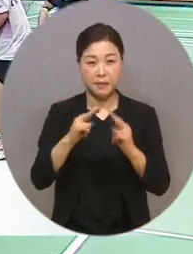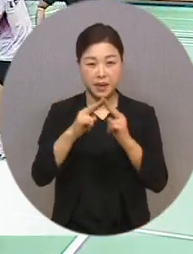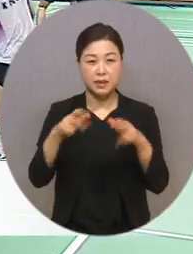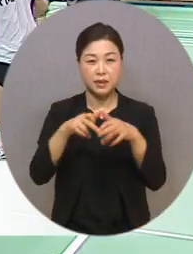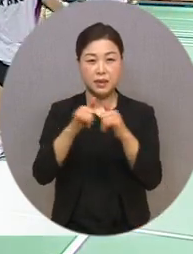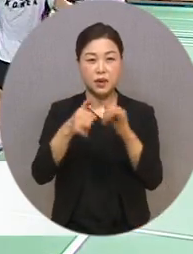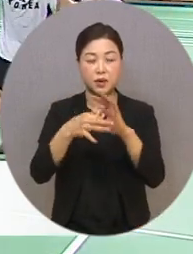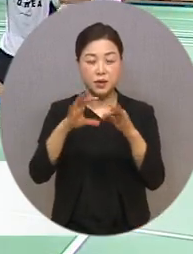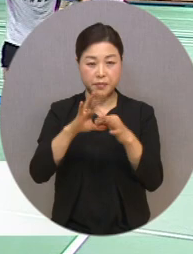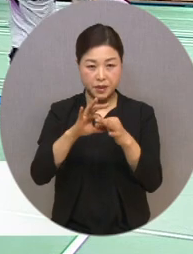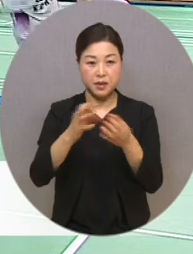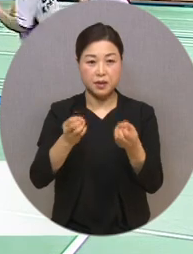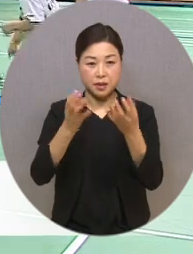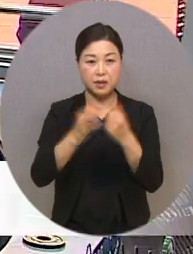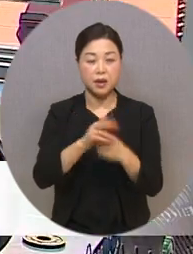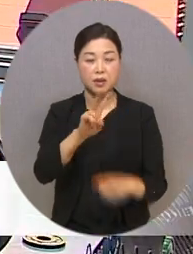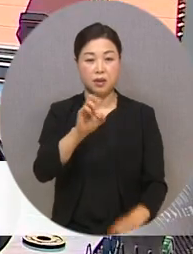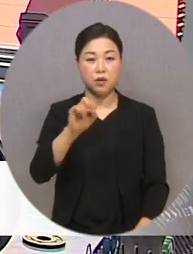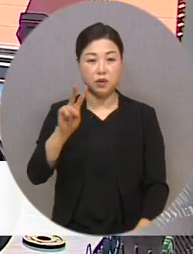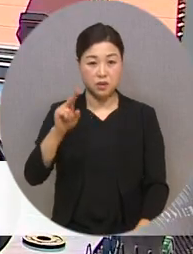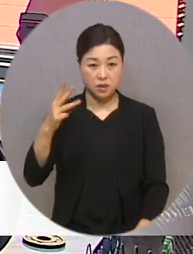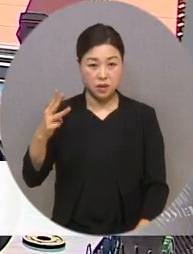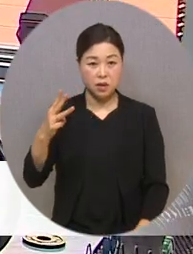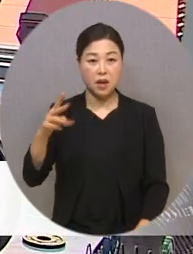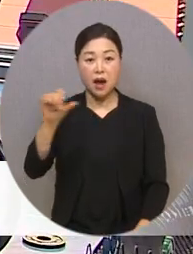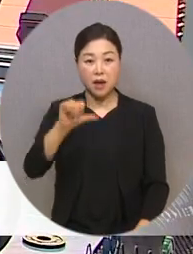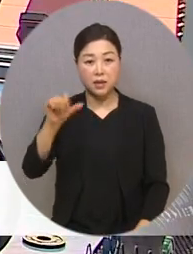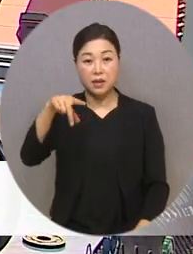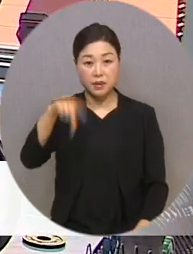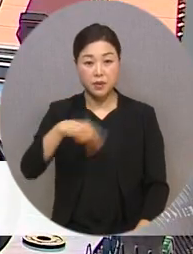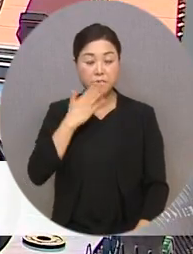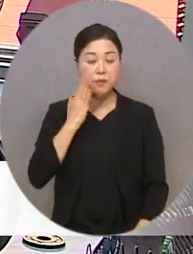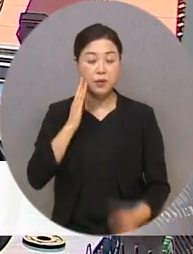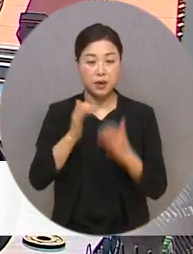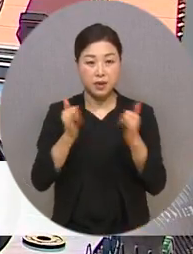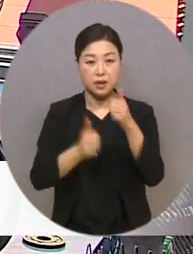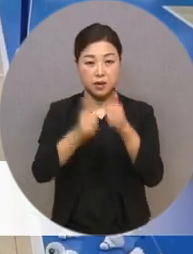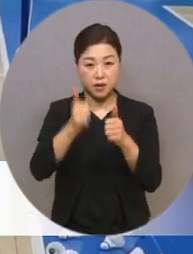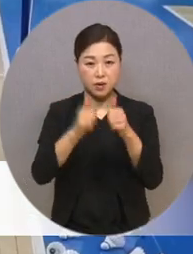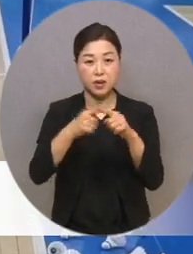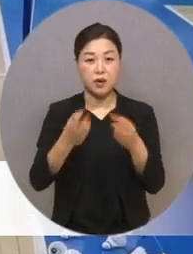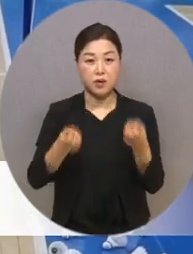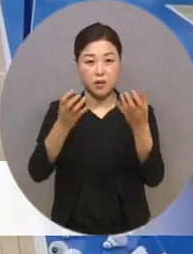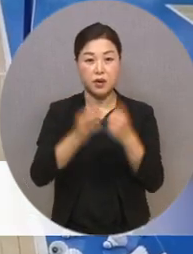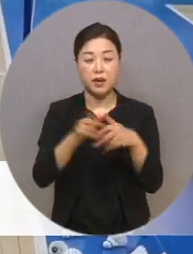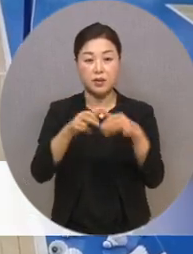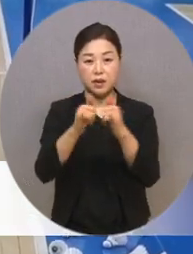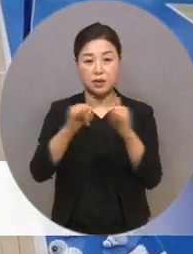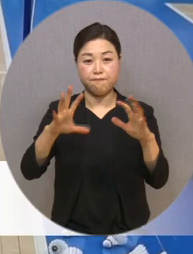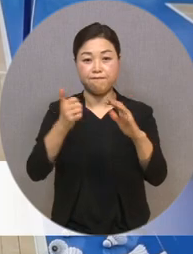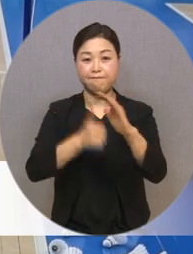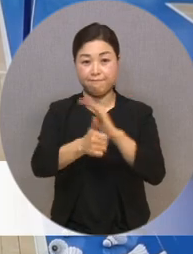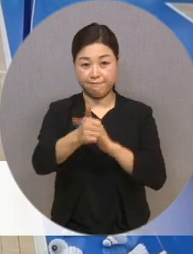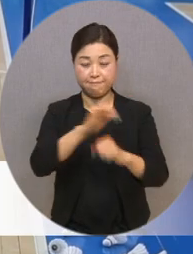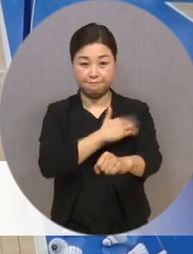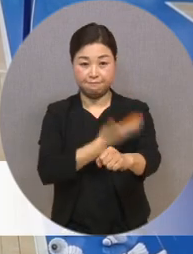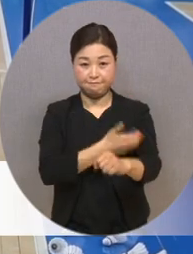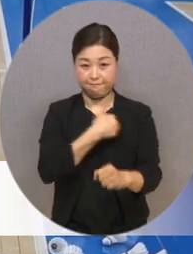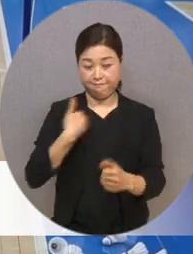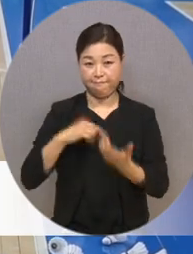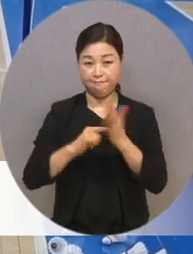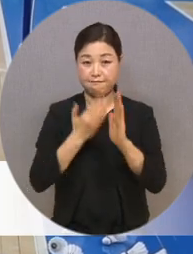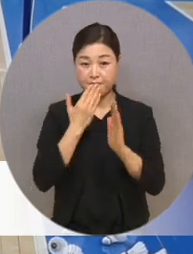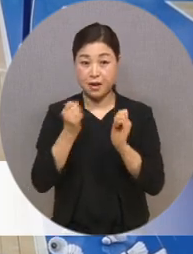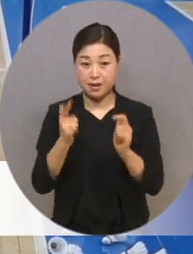대회, 그리고 2023 아시아 태평양 농아인 경기 대회 등 장애인 국가대표 선수들이 역량을 마음껏 펼칠 수